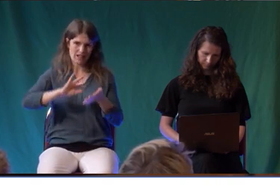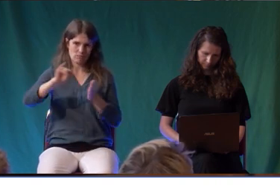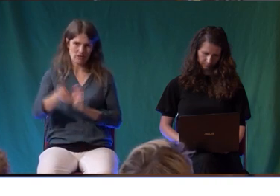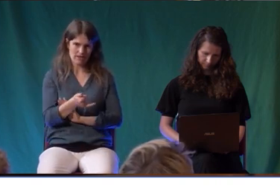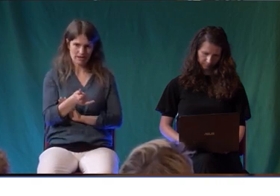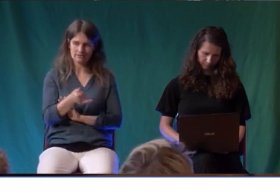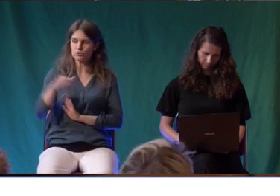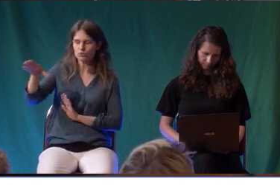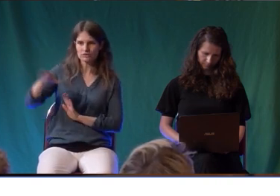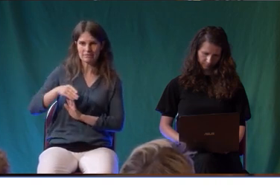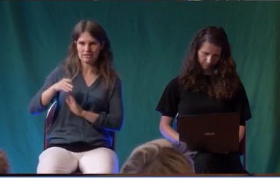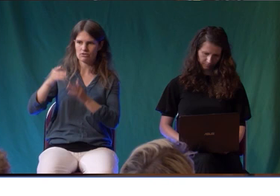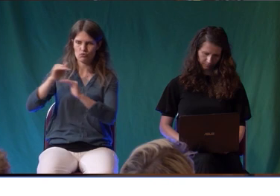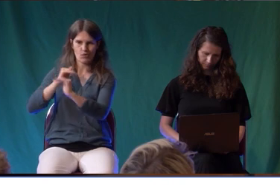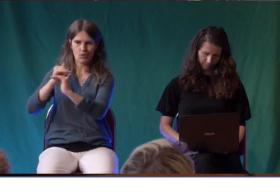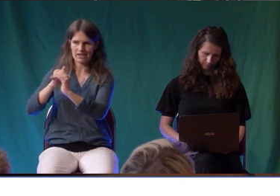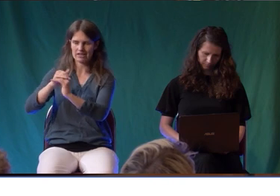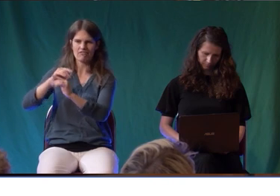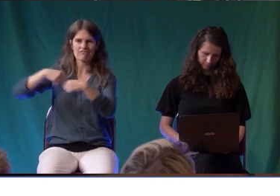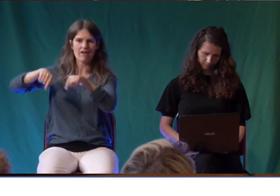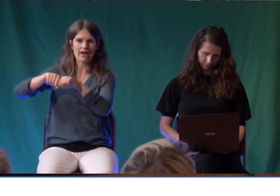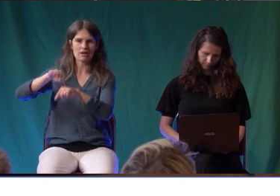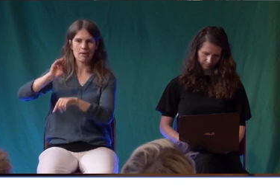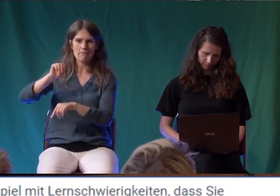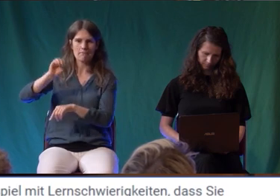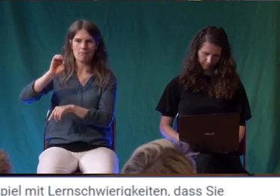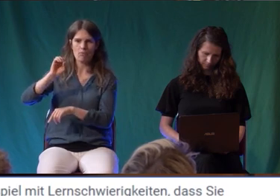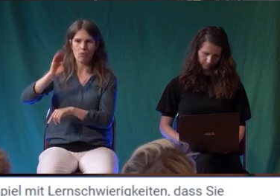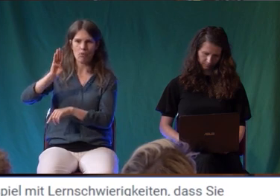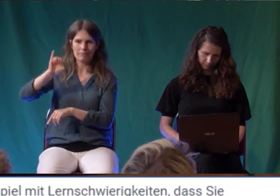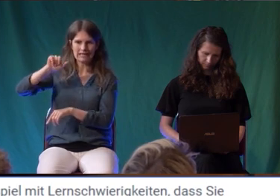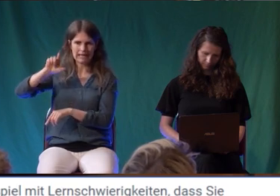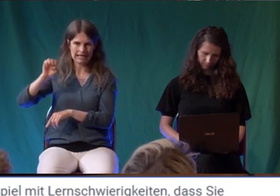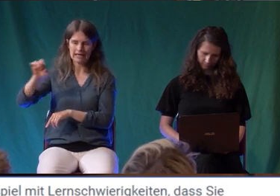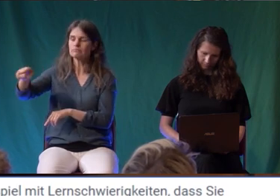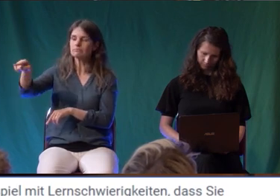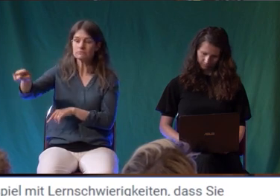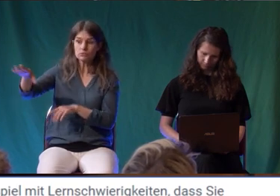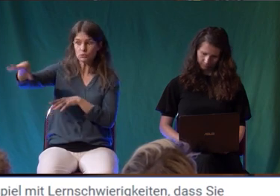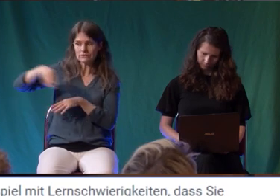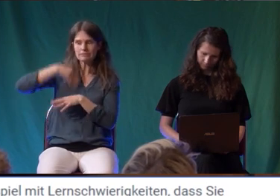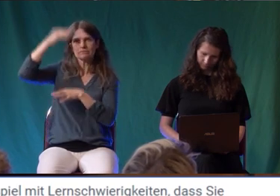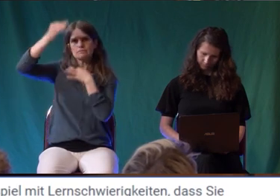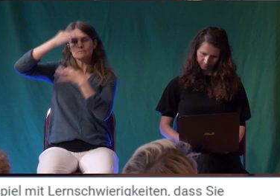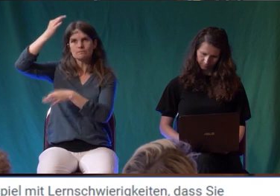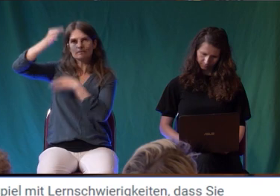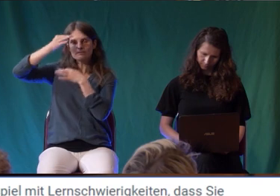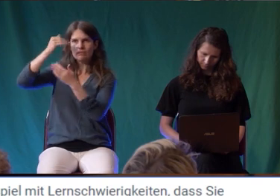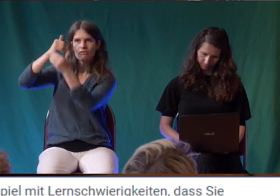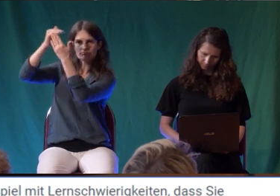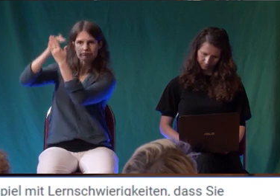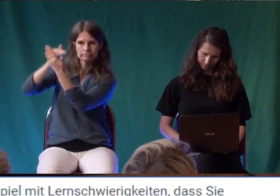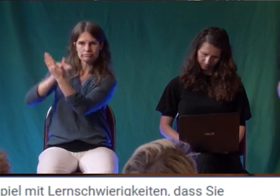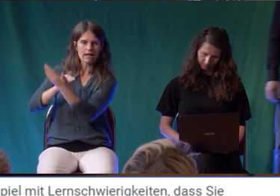mobile selbstbestimmtes Leben behinderter e.V Leitlinien entwickelt hat und zwar Leitlinien